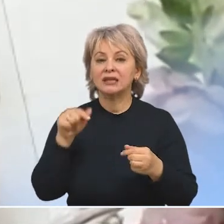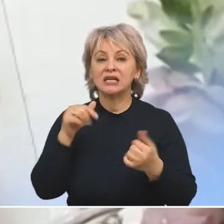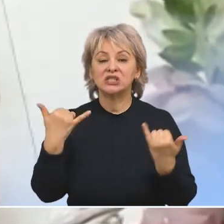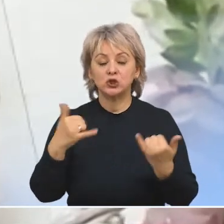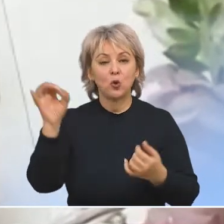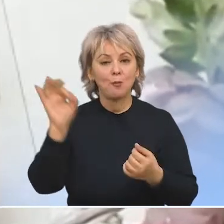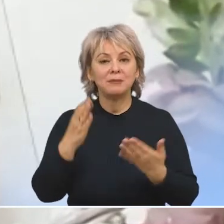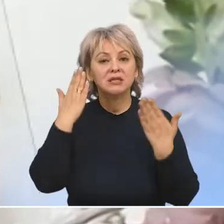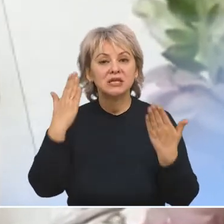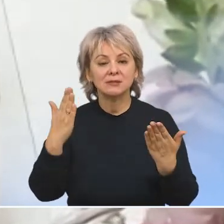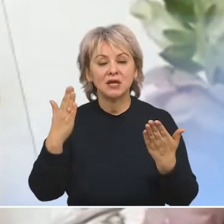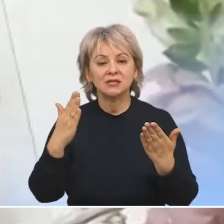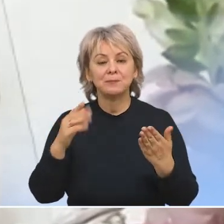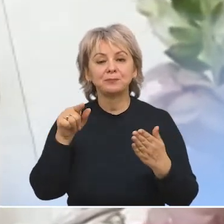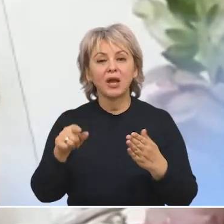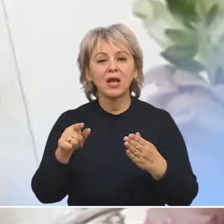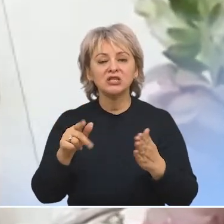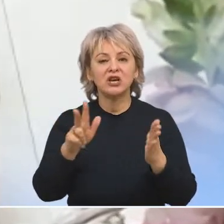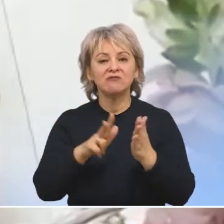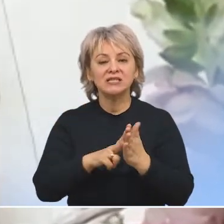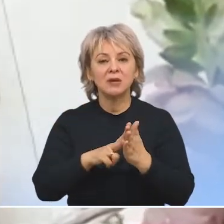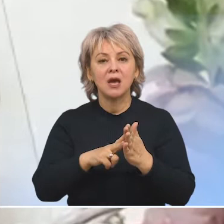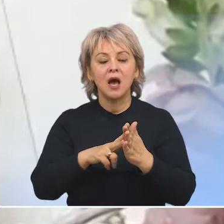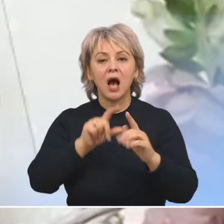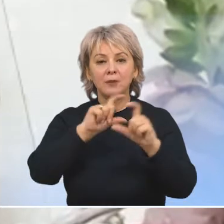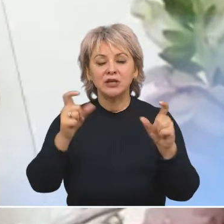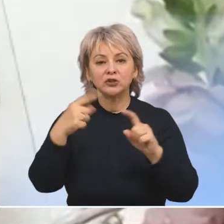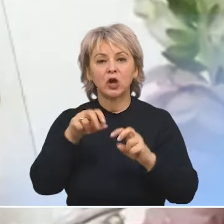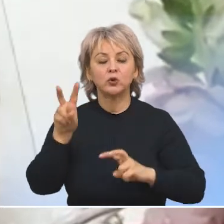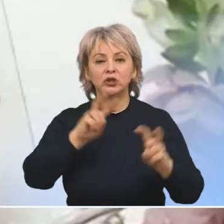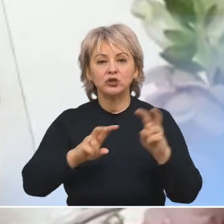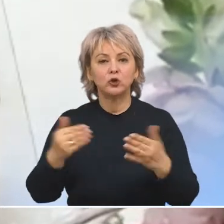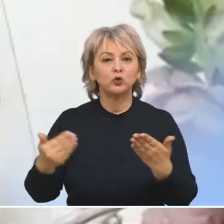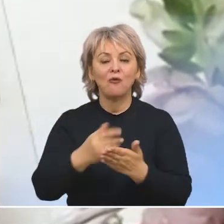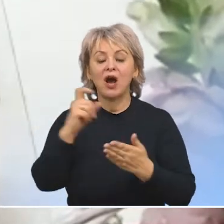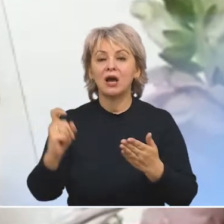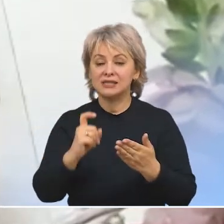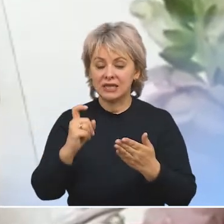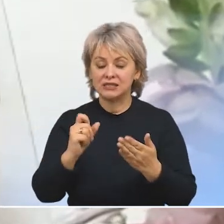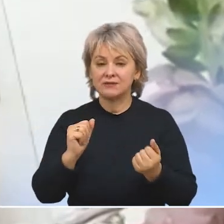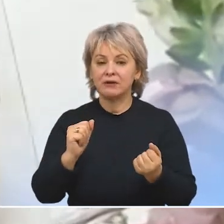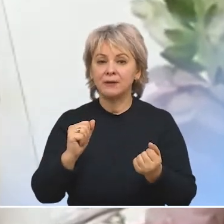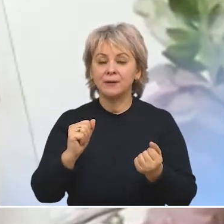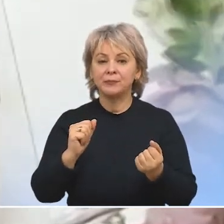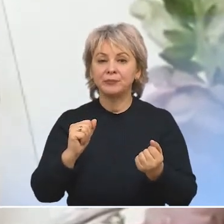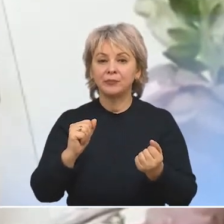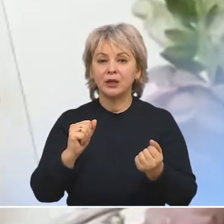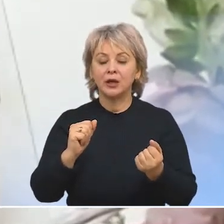На данный момент мне известно о 8 объектах, которые сейчас ищут нового владельца.